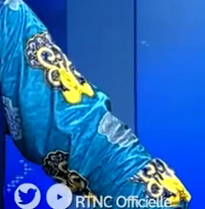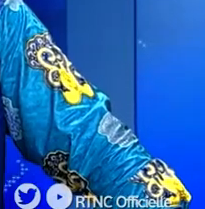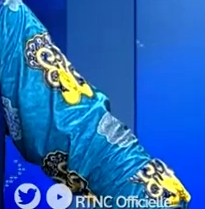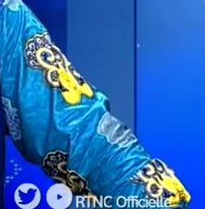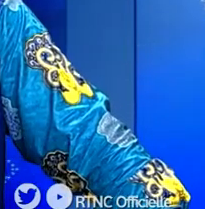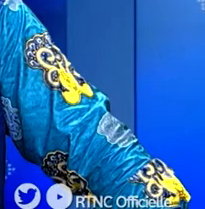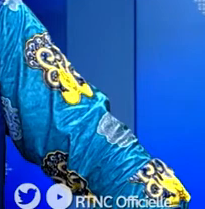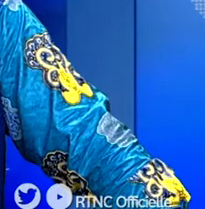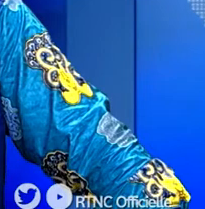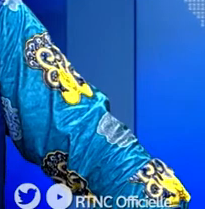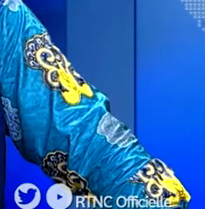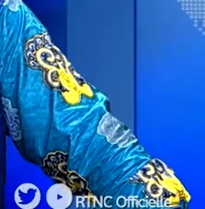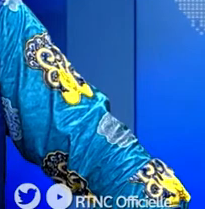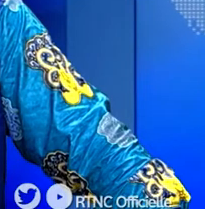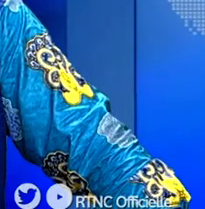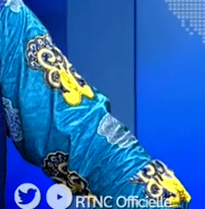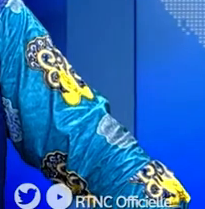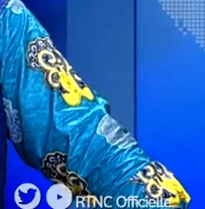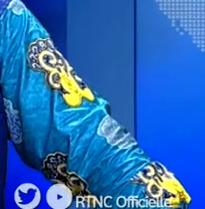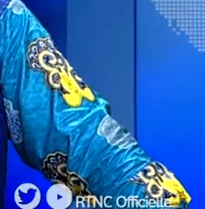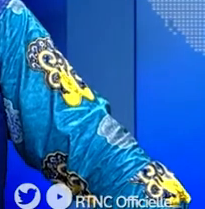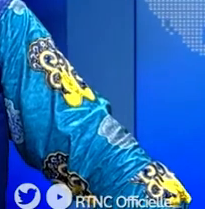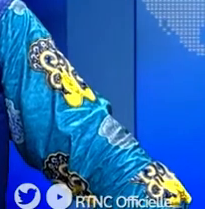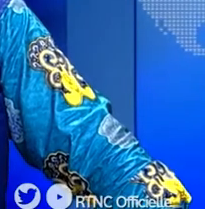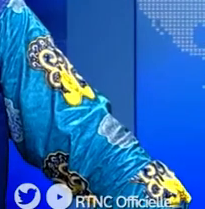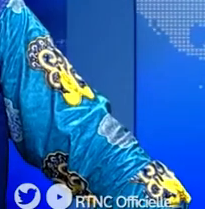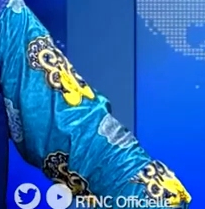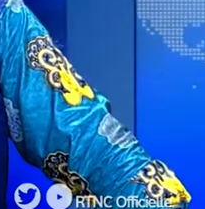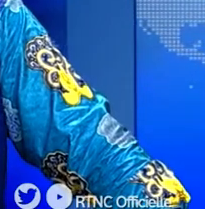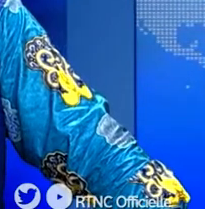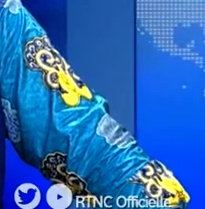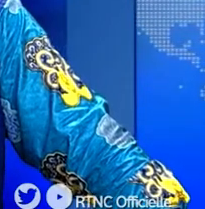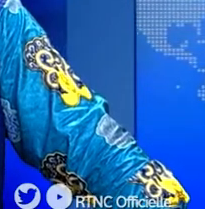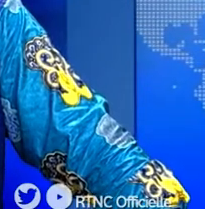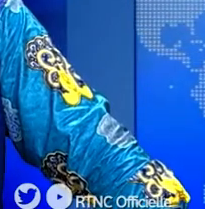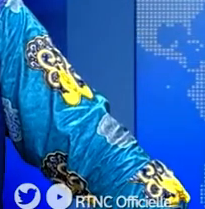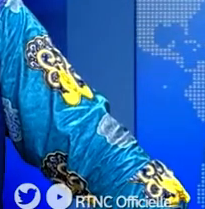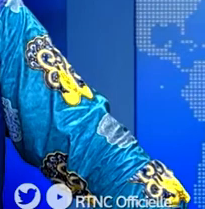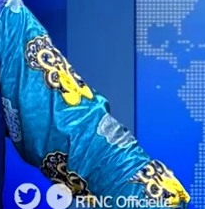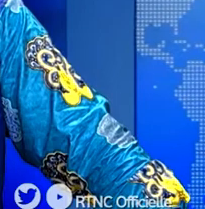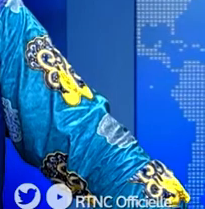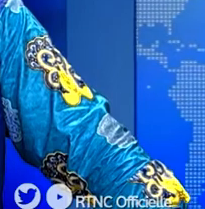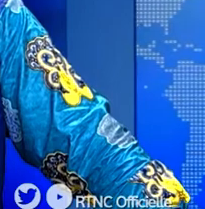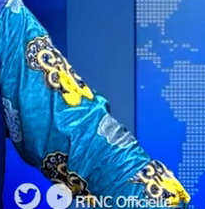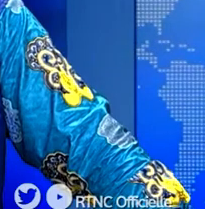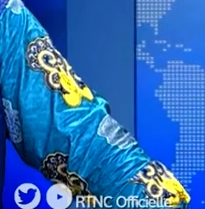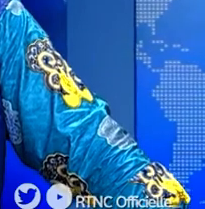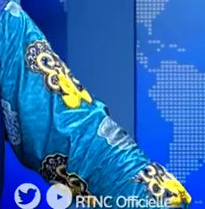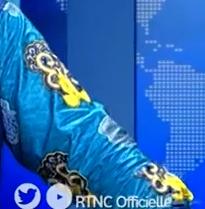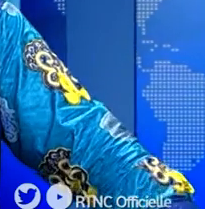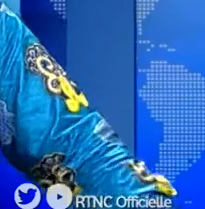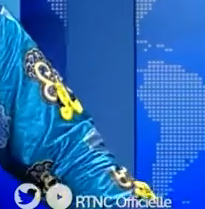Mon rôle de coordonnateur adjoint spécifiquement chargé des questions administratives et beaucoup plus